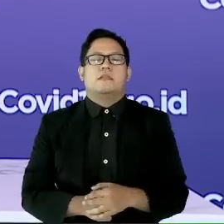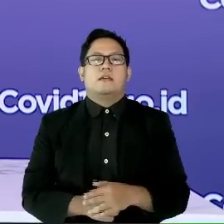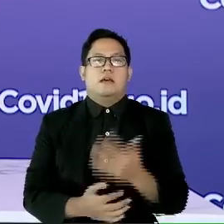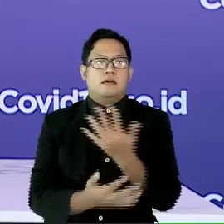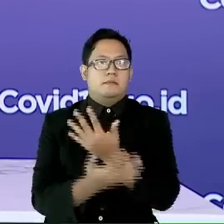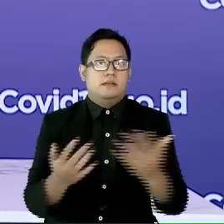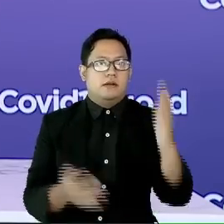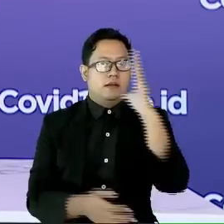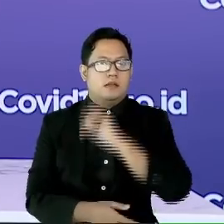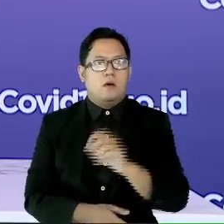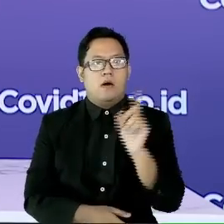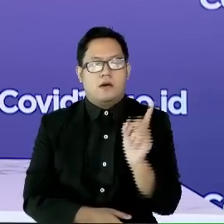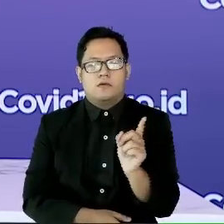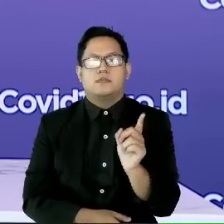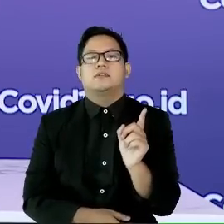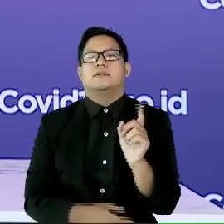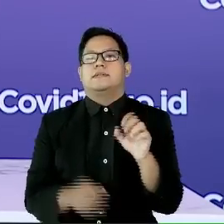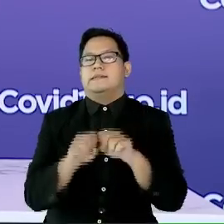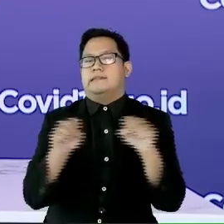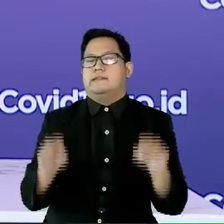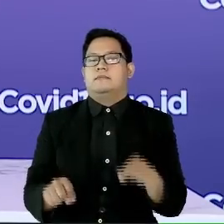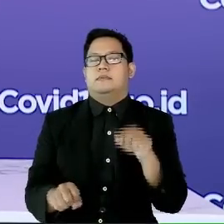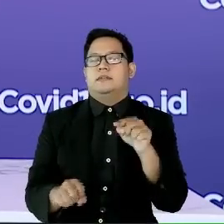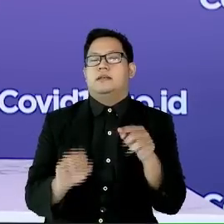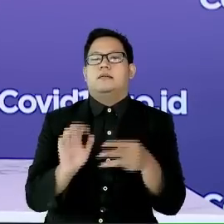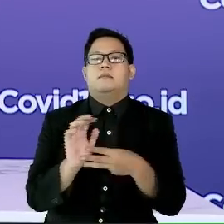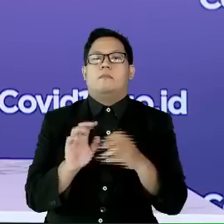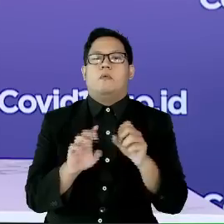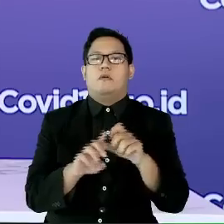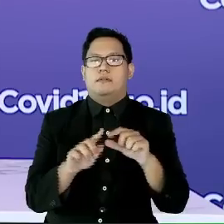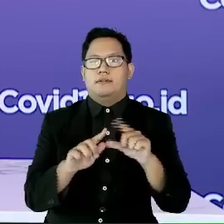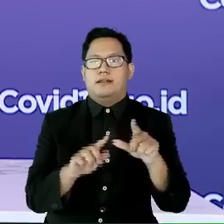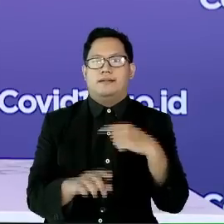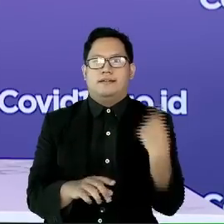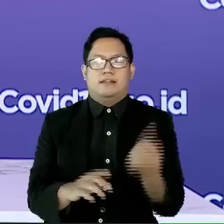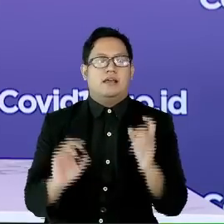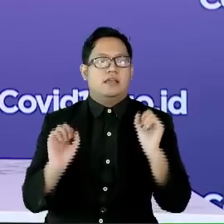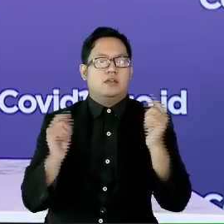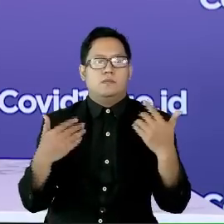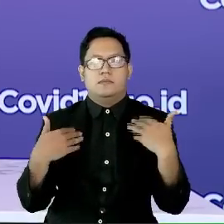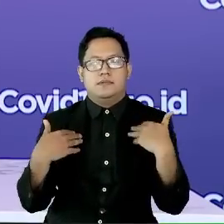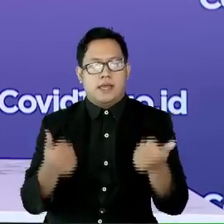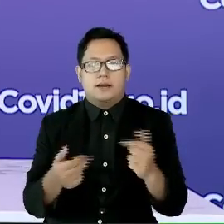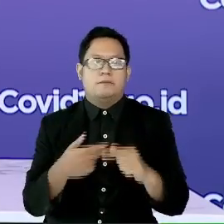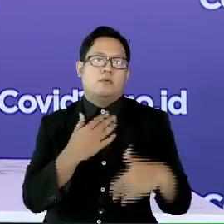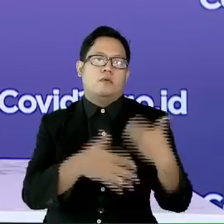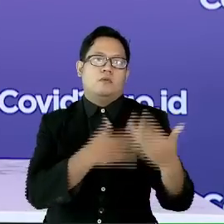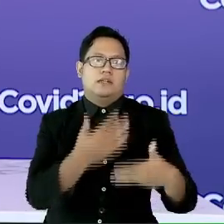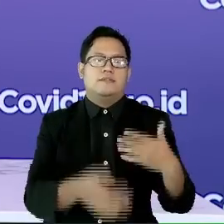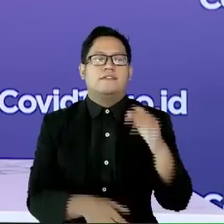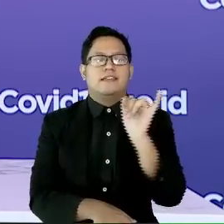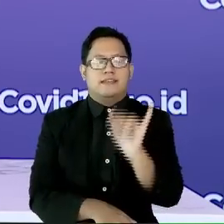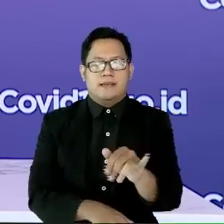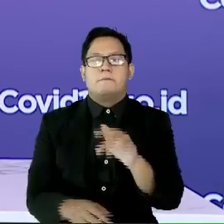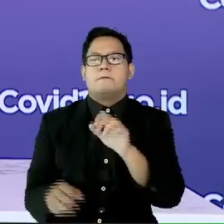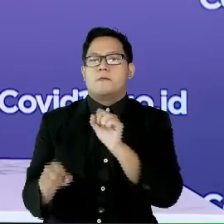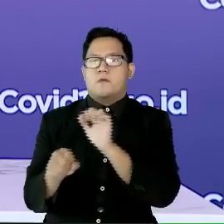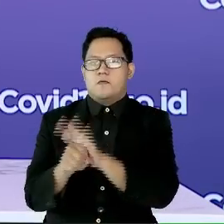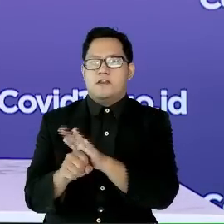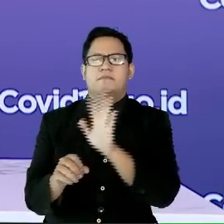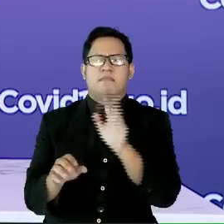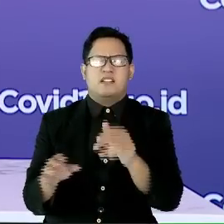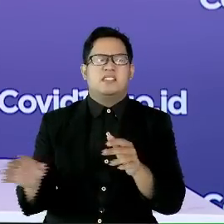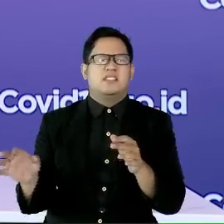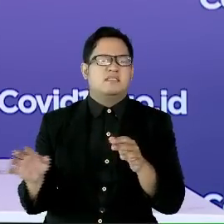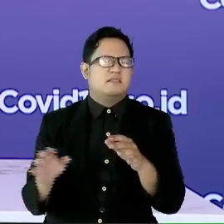bahwa sistem ini adalah modal kita untuk tetap hidup sehat dan produktif walaupun COVID-19 masih berdampingan